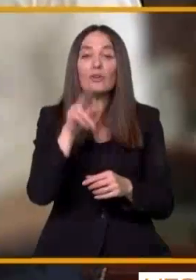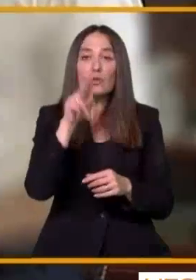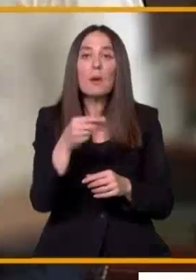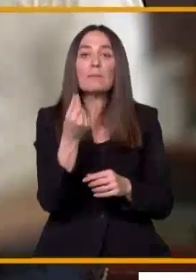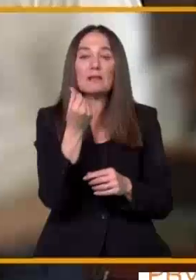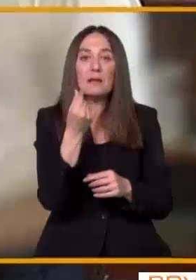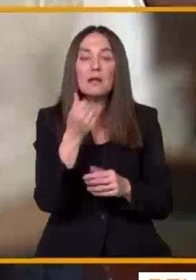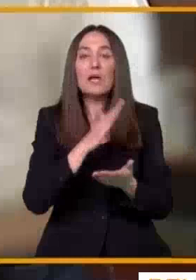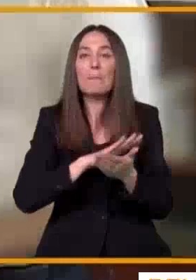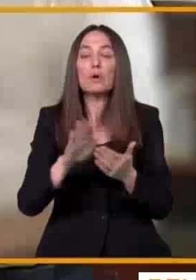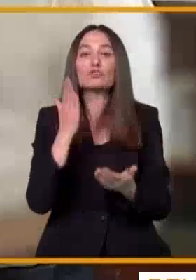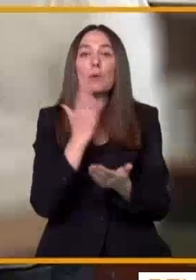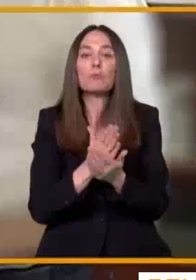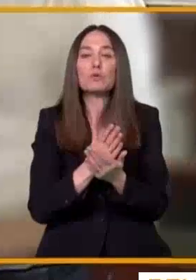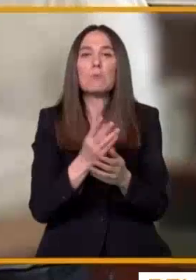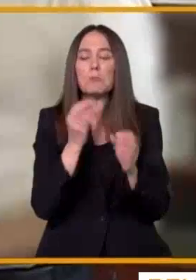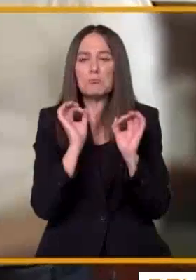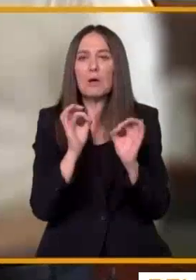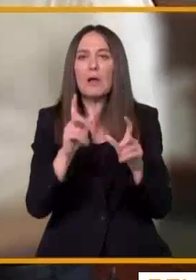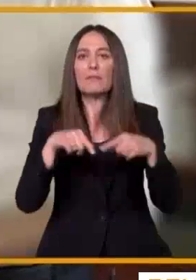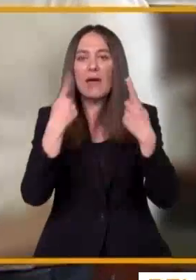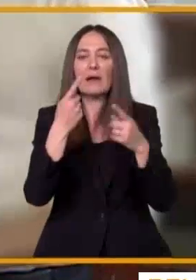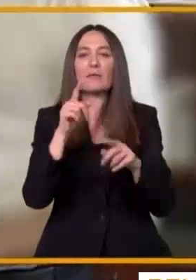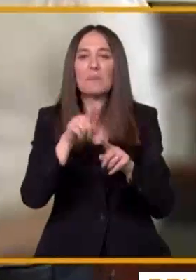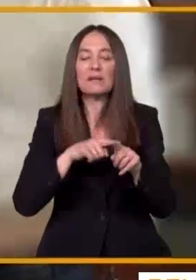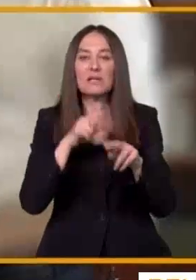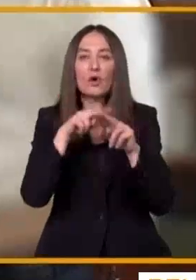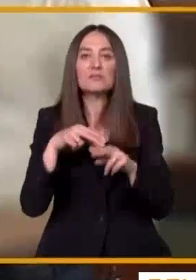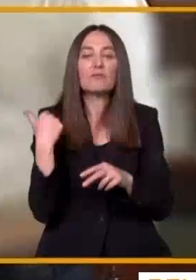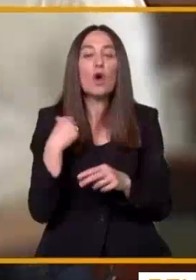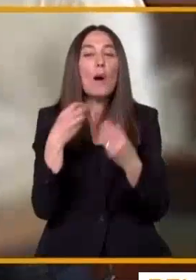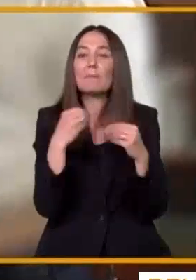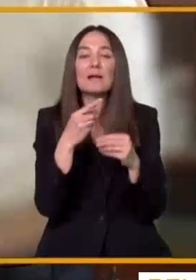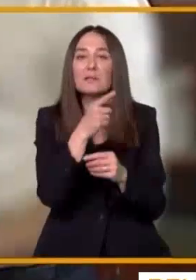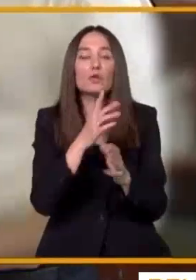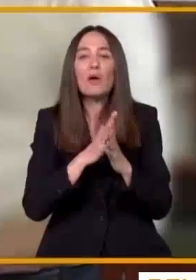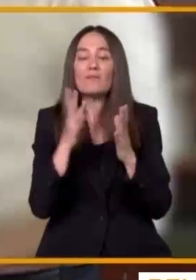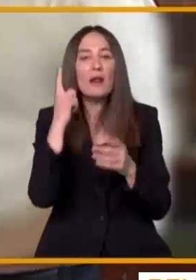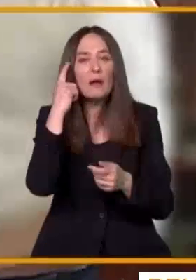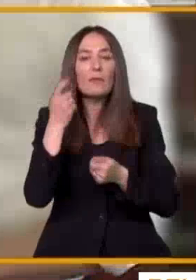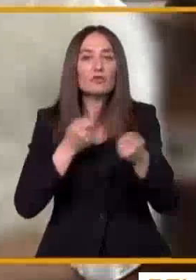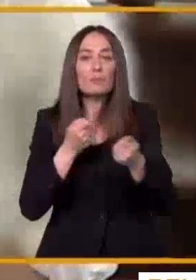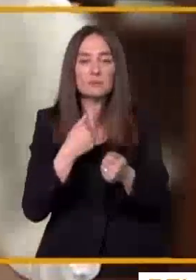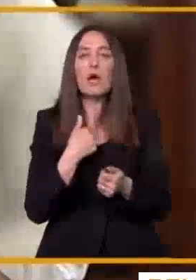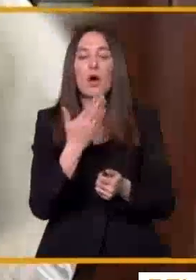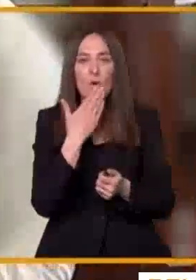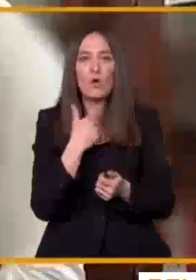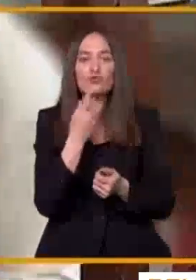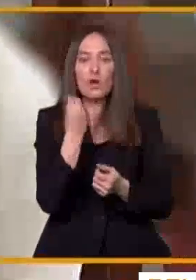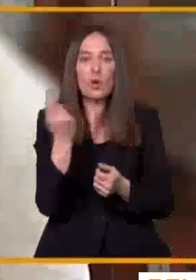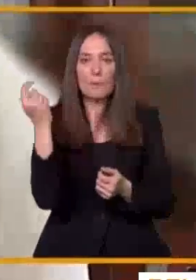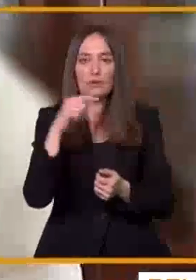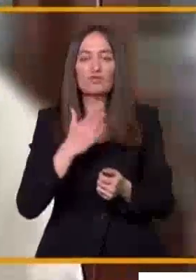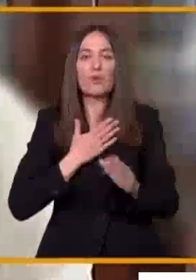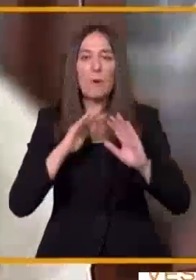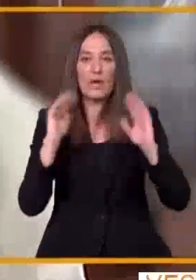novca da prosto budemo likvidni i narednih meseci i za ostatak godine? Objasnite nam to, to je velika nedoumica. Hoću, najpre, dobrodošli u